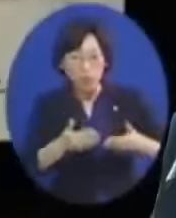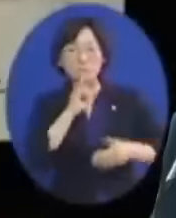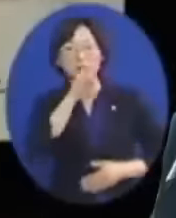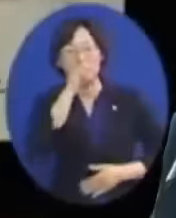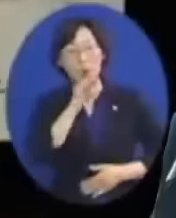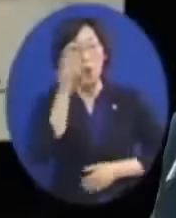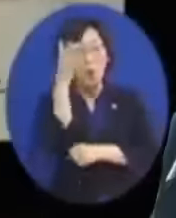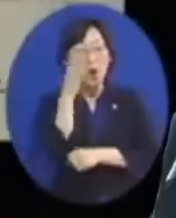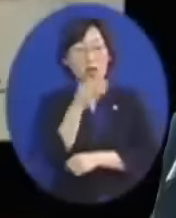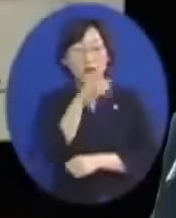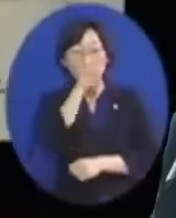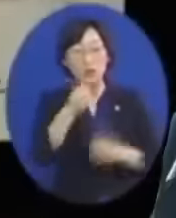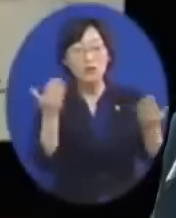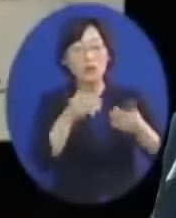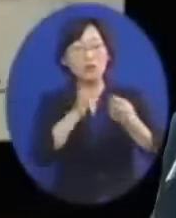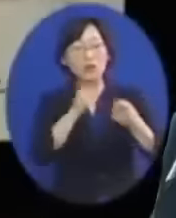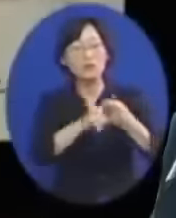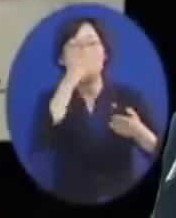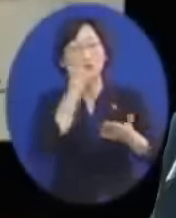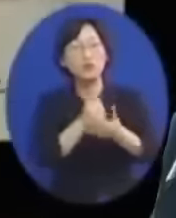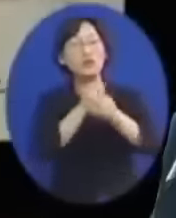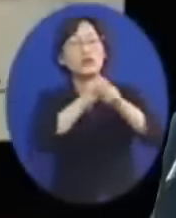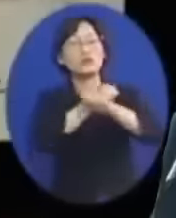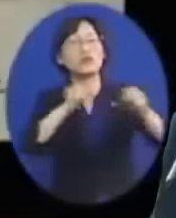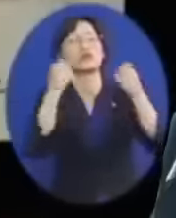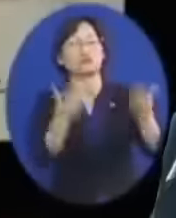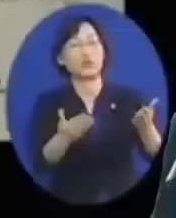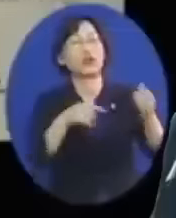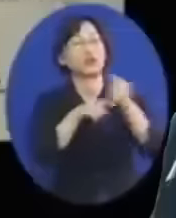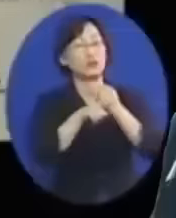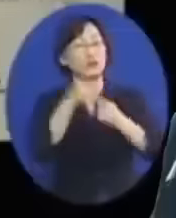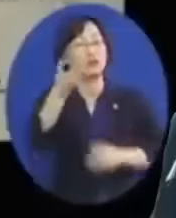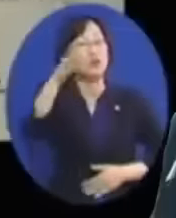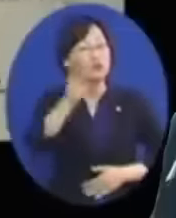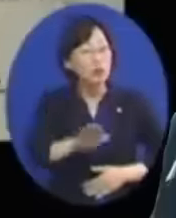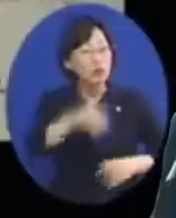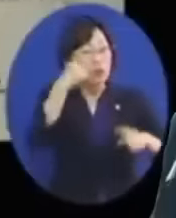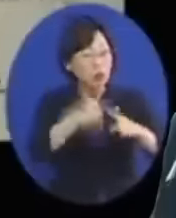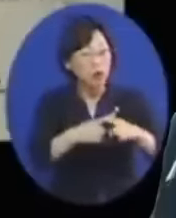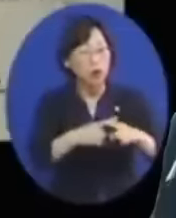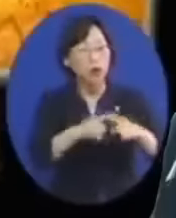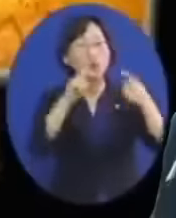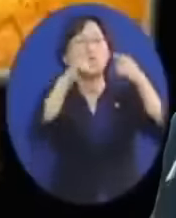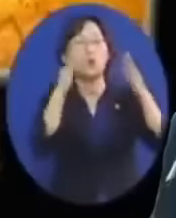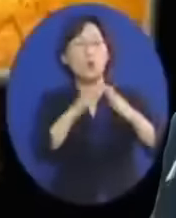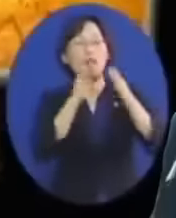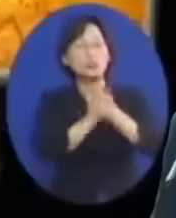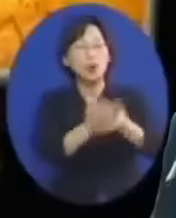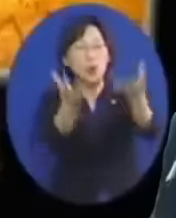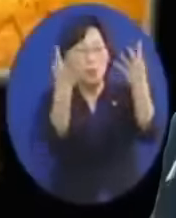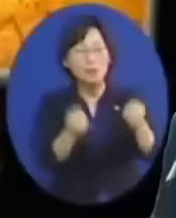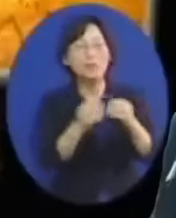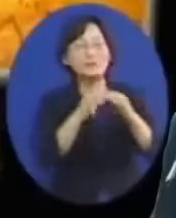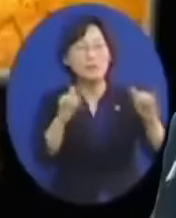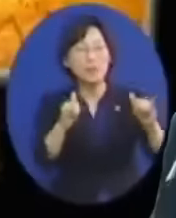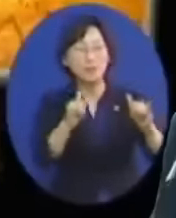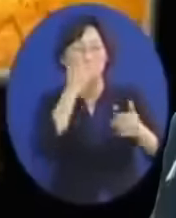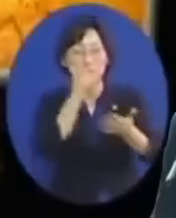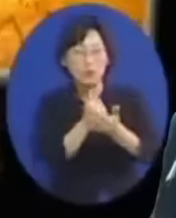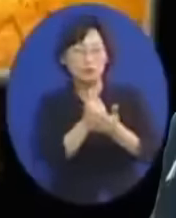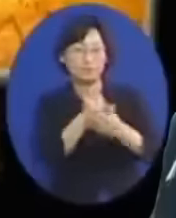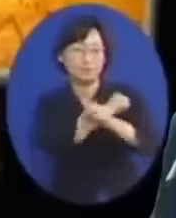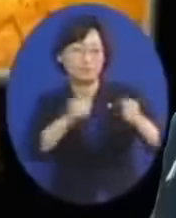원래 착한 일을 한 사람에게 그의 죄를 사해주는 것이었습니다. 그러다가 교회에는 기도를 많이 하는 사람에게도 죄를